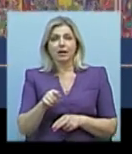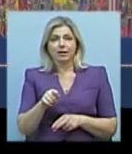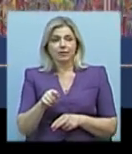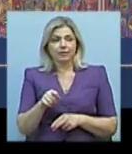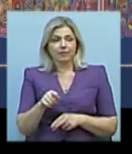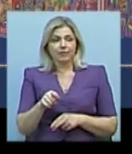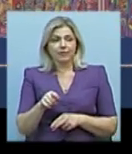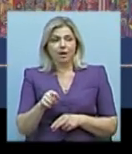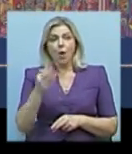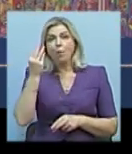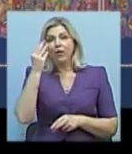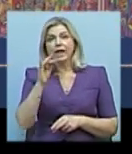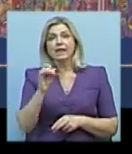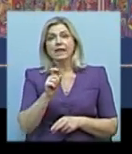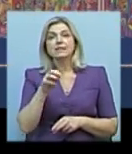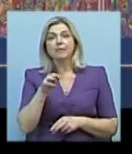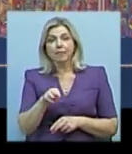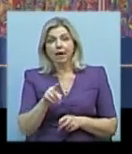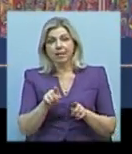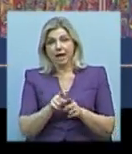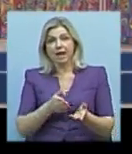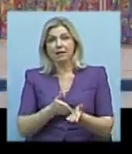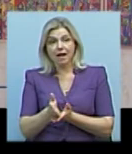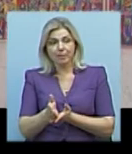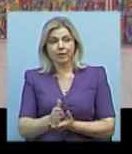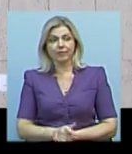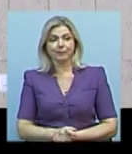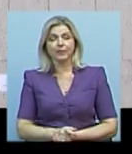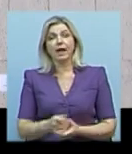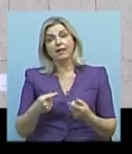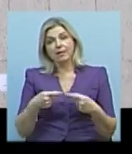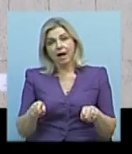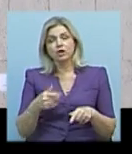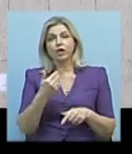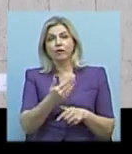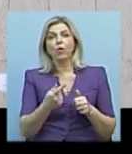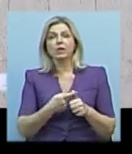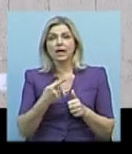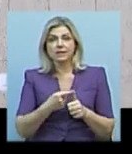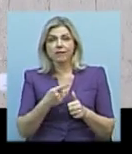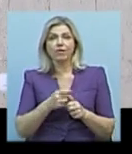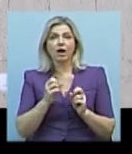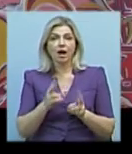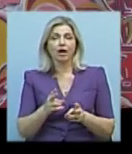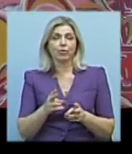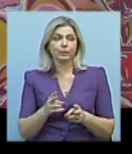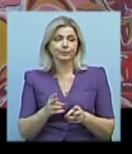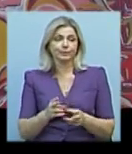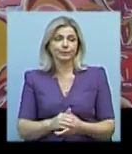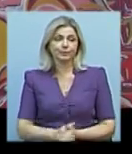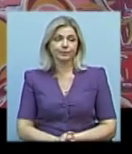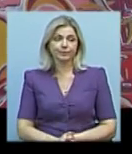Такий напрямок, його інакше називають фольклорним живописом, ще називають